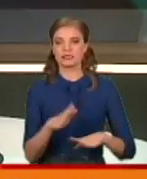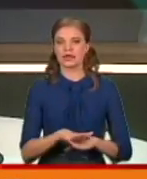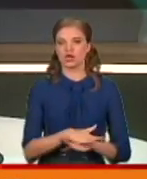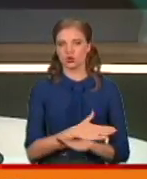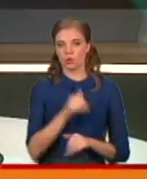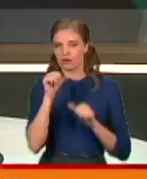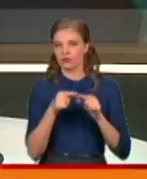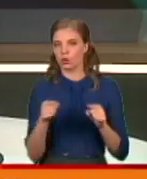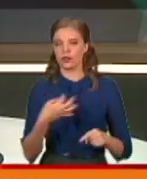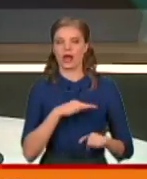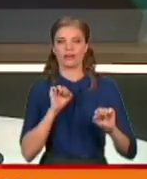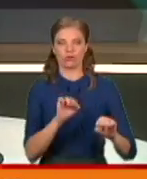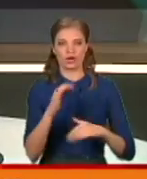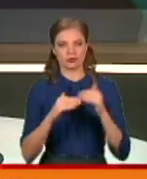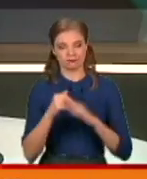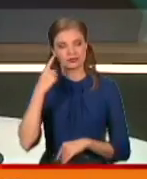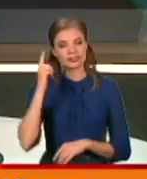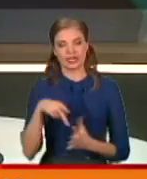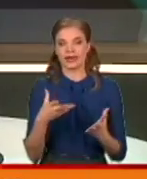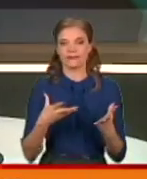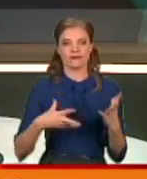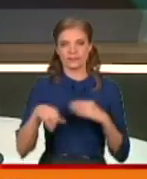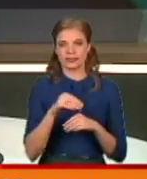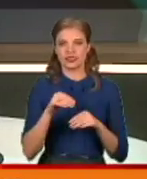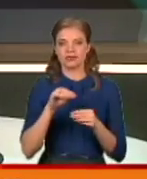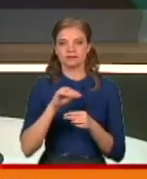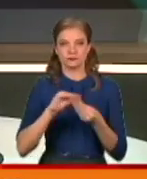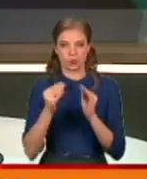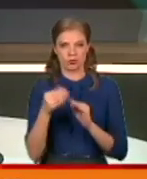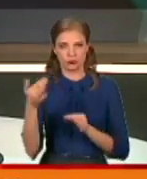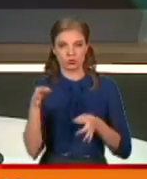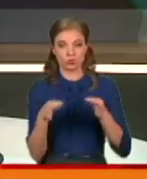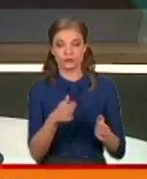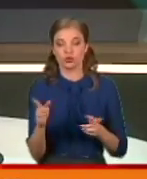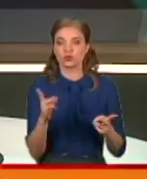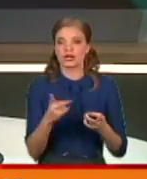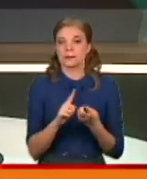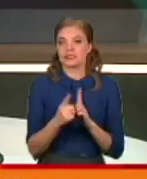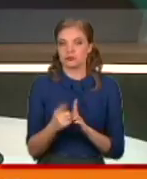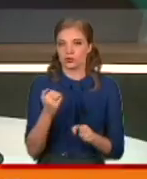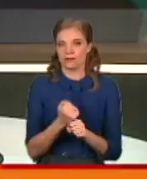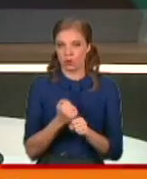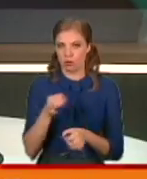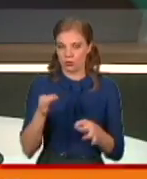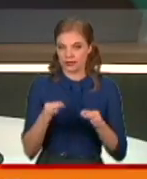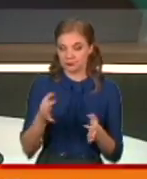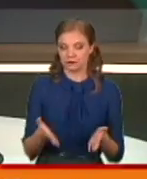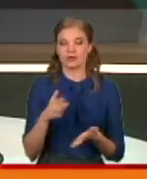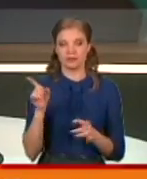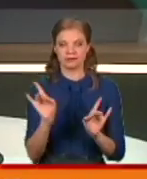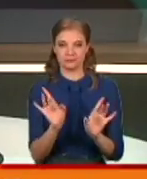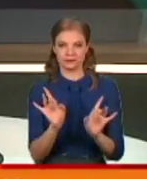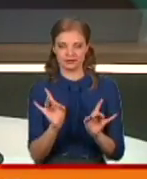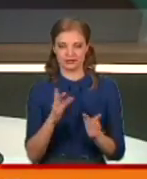довгих років адвокатської практики знає всі прогалини судової системи. Що ж потрібно змінювати у роботі присяжних, він